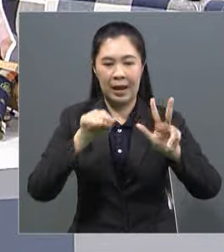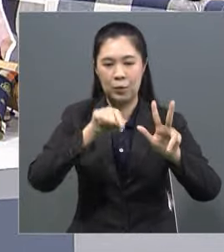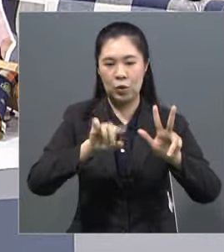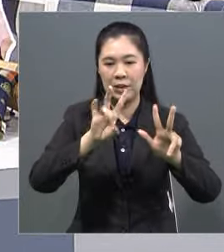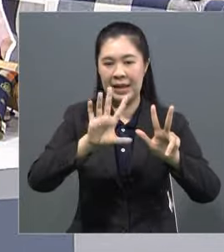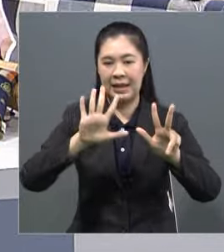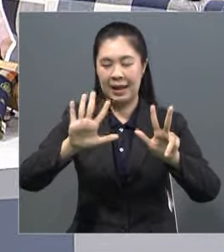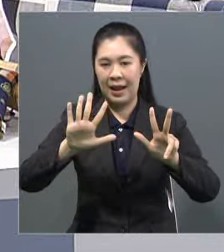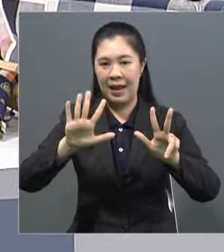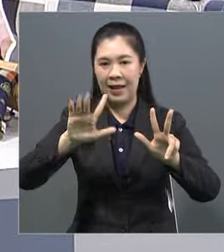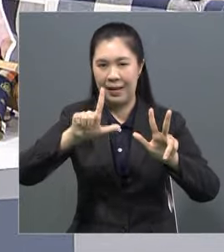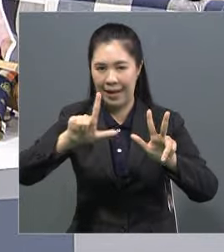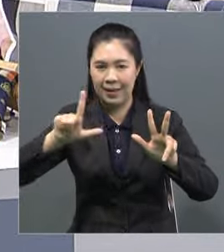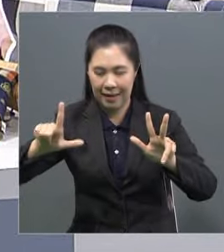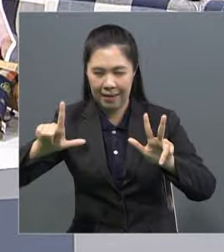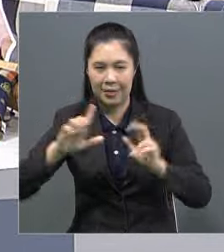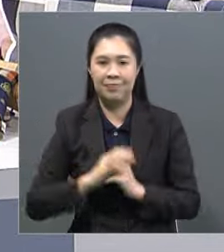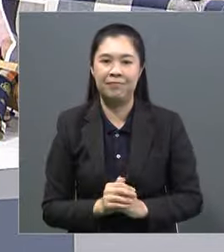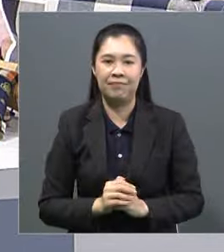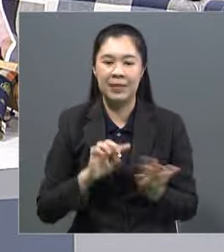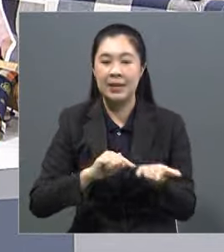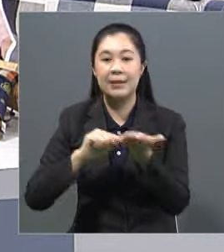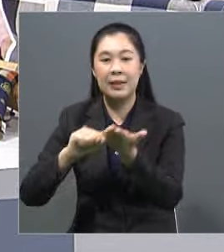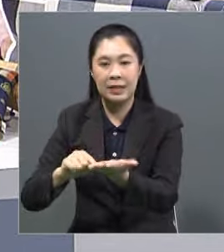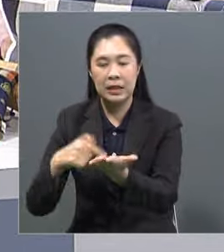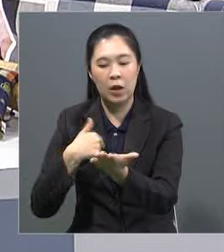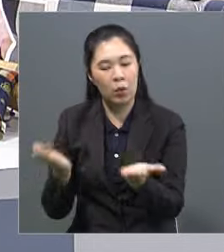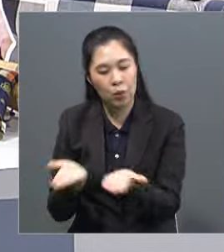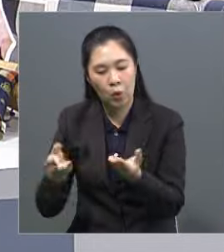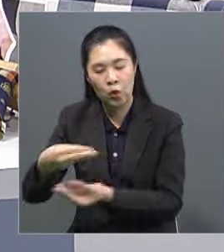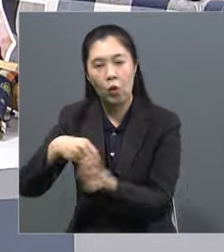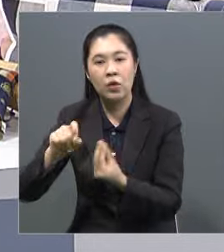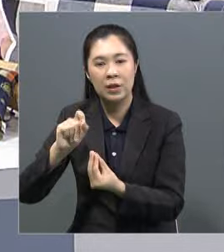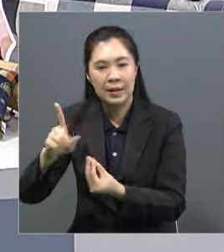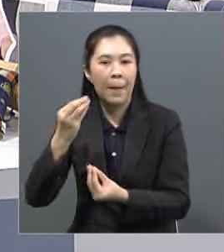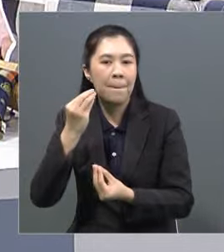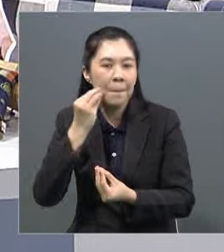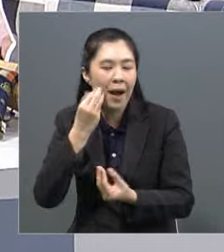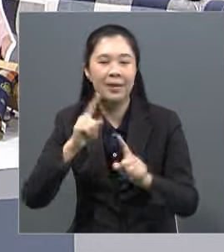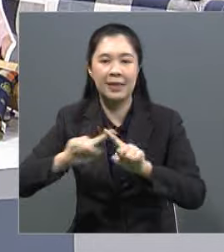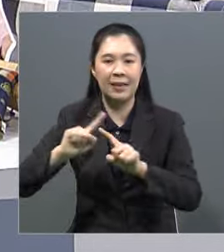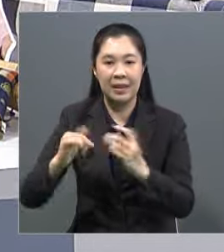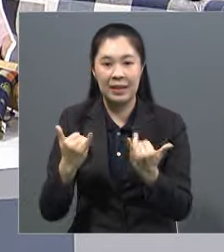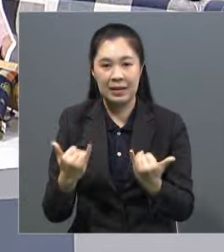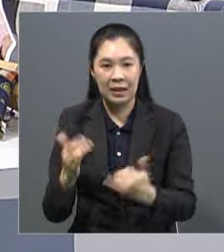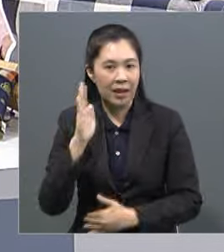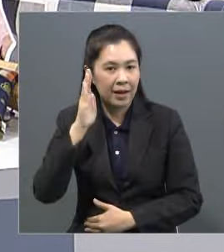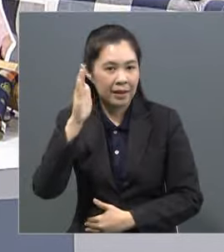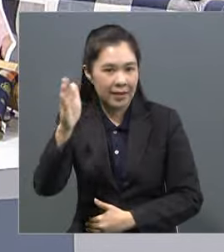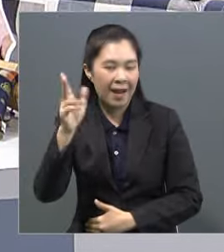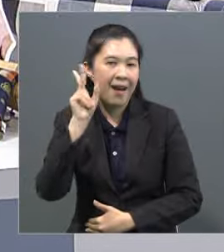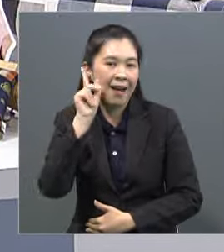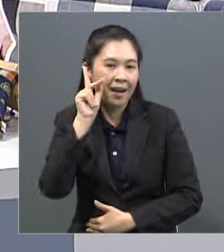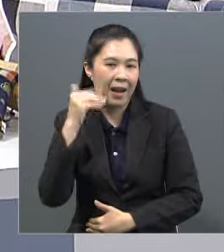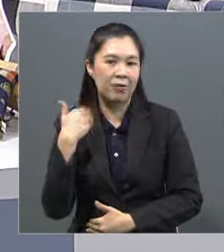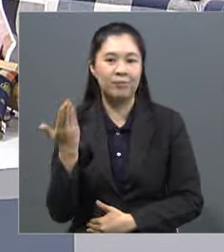บาทนะครับอีกเรื่องก็คือกระทรวงการคลังครับได้เสนอมาตรการกระตุ้นเศรษฐกิจผ่านอสังหาริมทรัพย์ทั้งหมดจะเป็นอย่างไรบ้างติดตามจากผู้สื่อข่าวของเ